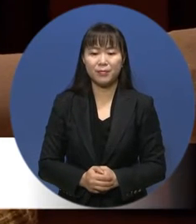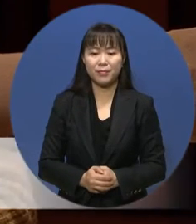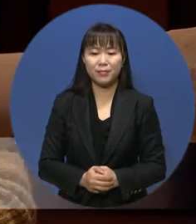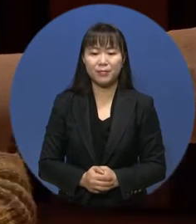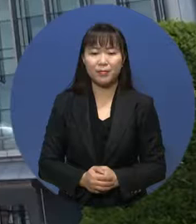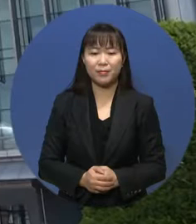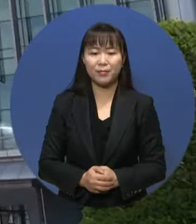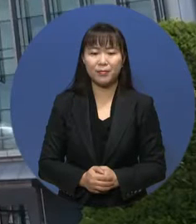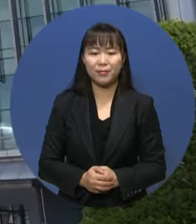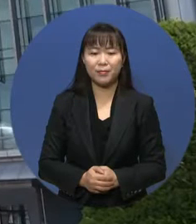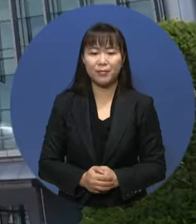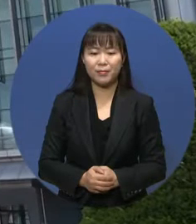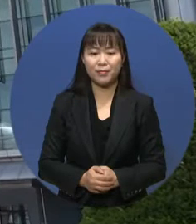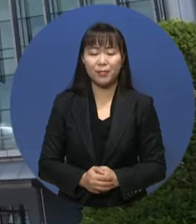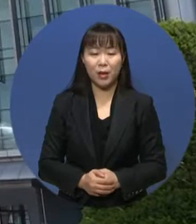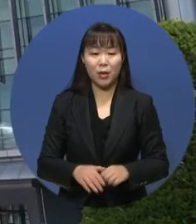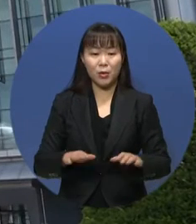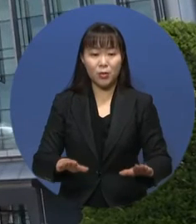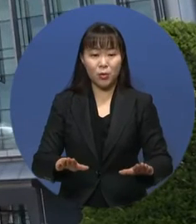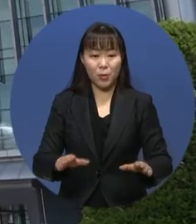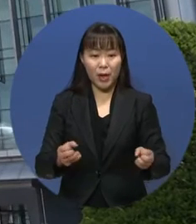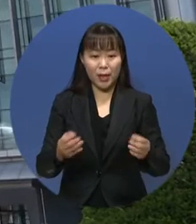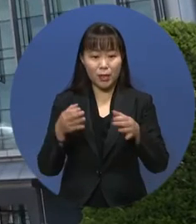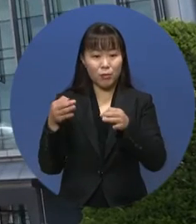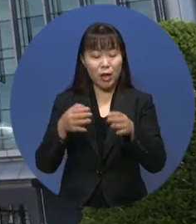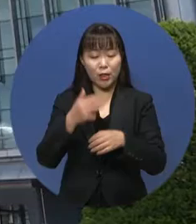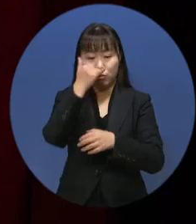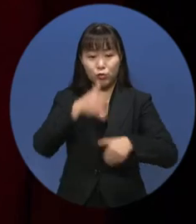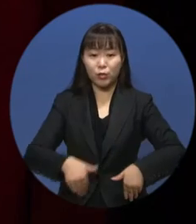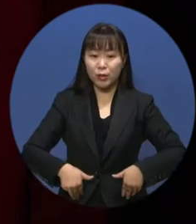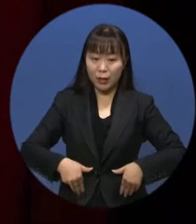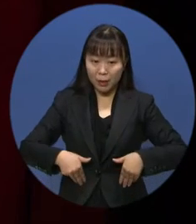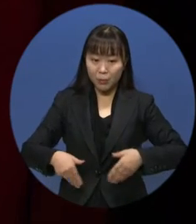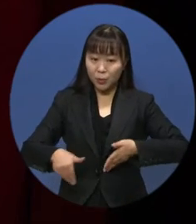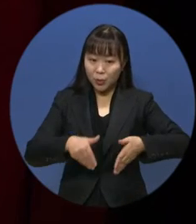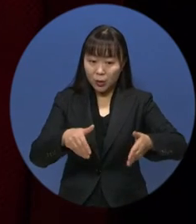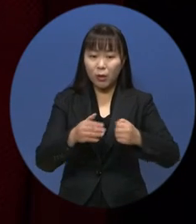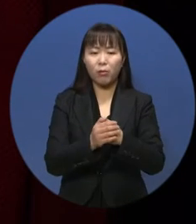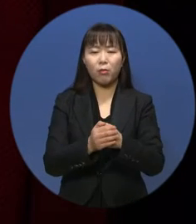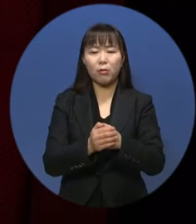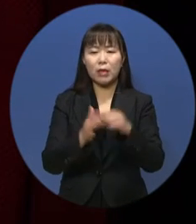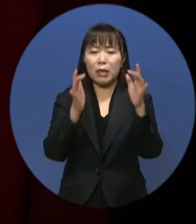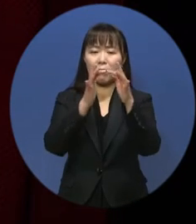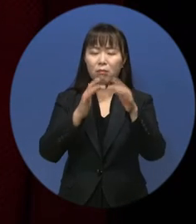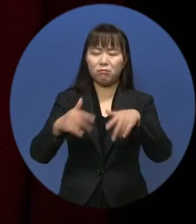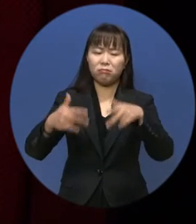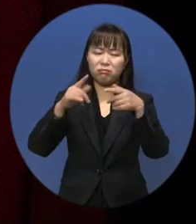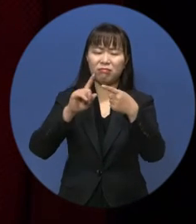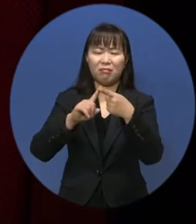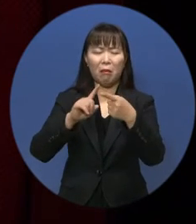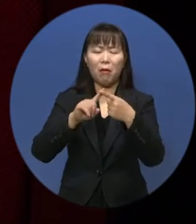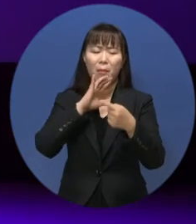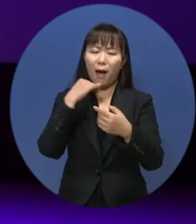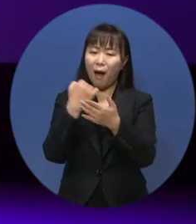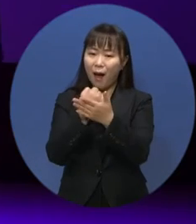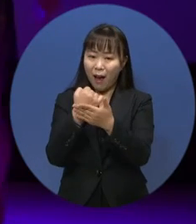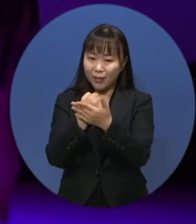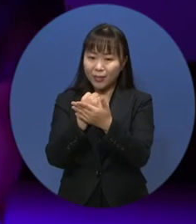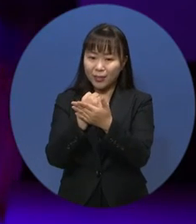간절하게 가져봅니다. 이번 행사를 후원한 충청남도는 비대면으로 진행된 것에 대한 아쉬움을 드러내며